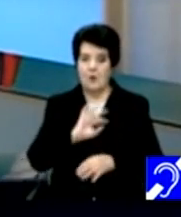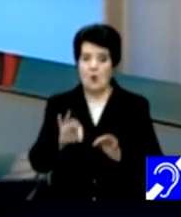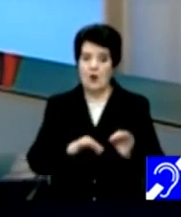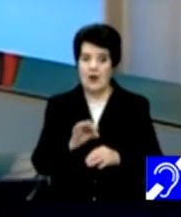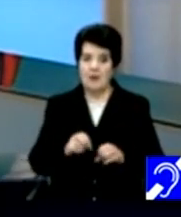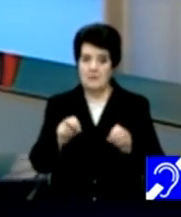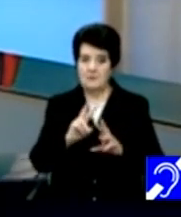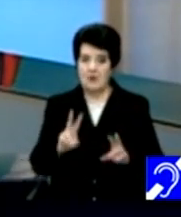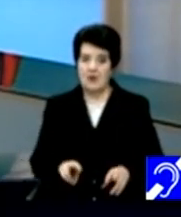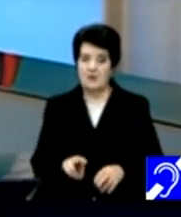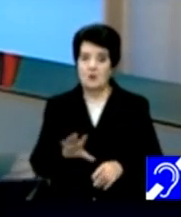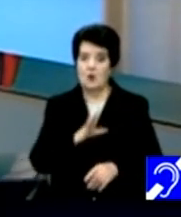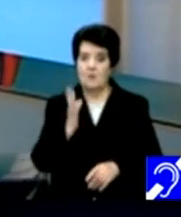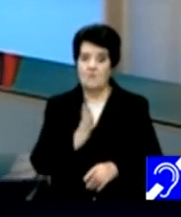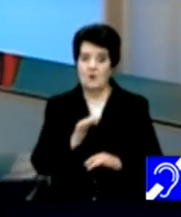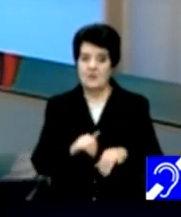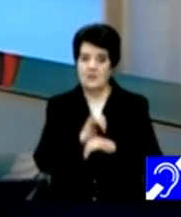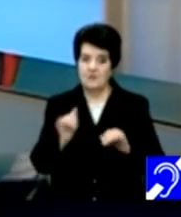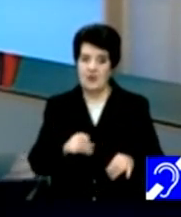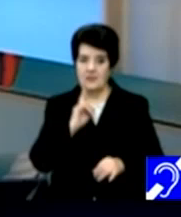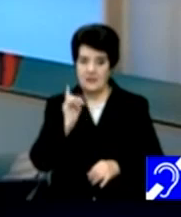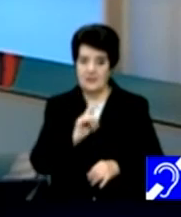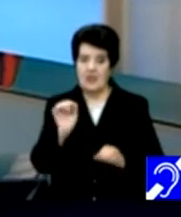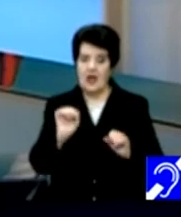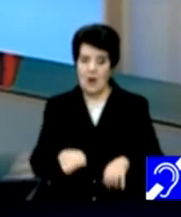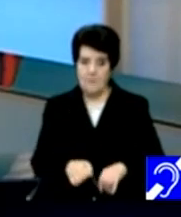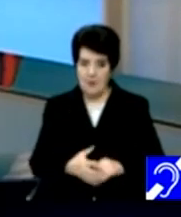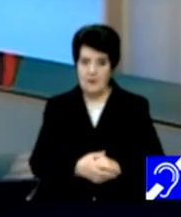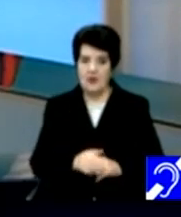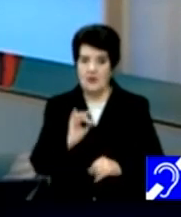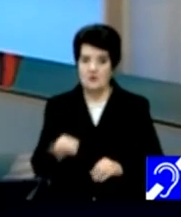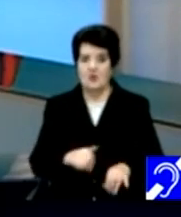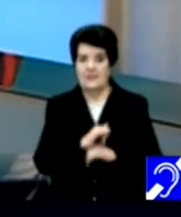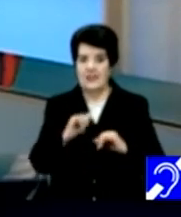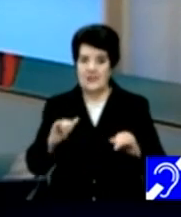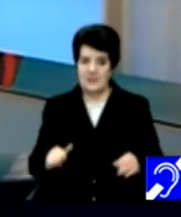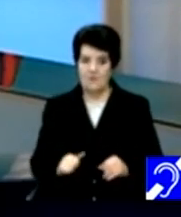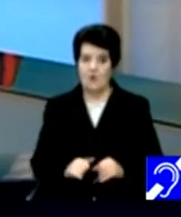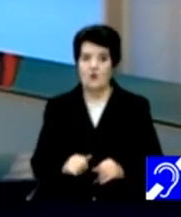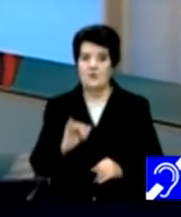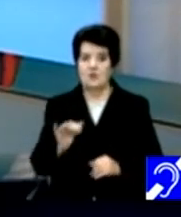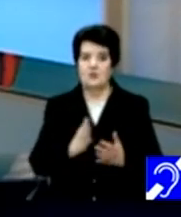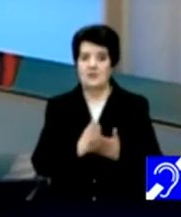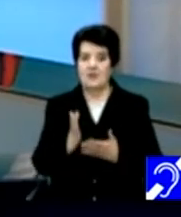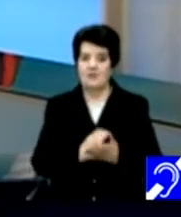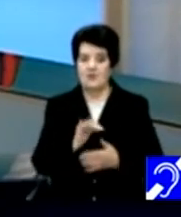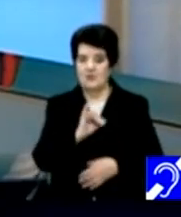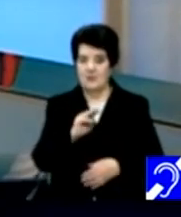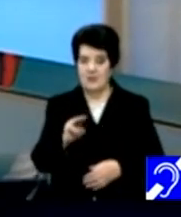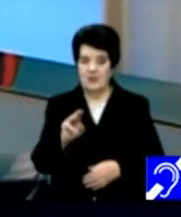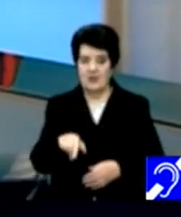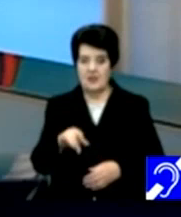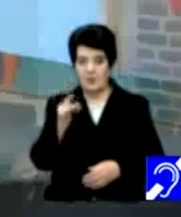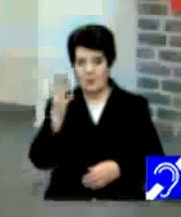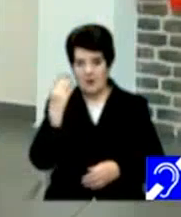Prin acest proiect se dorește dezvoltarea unei generații capabile să creeze și să dezvolte produse și servicii IT în Republica